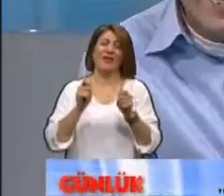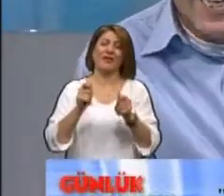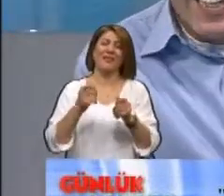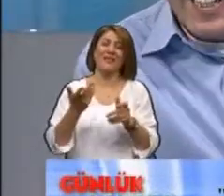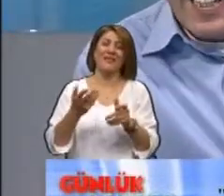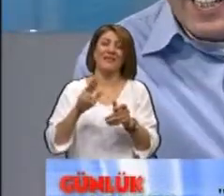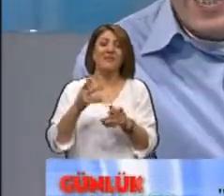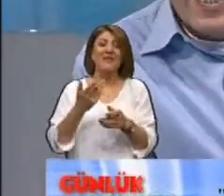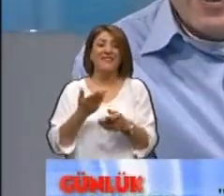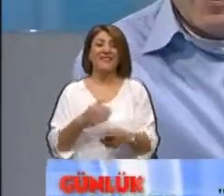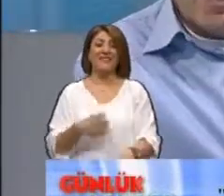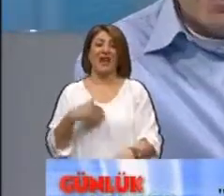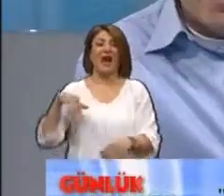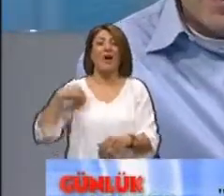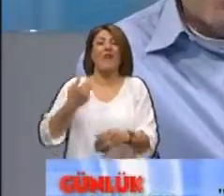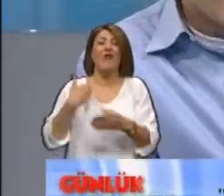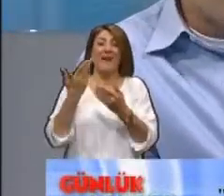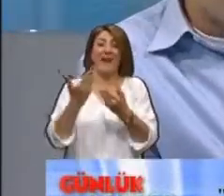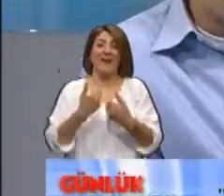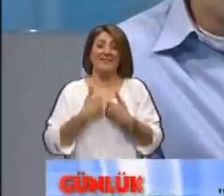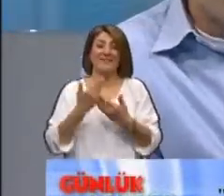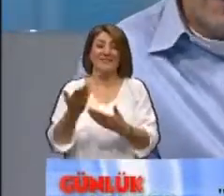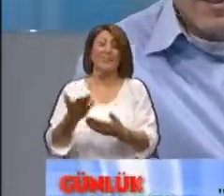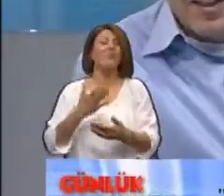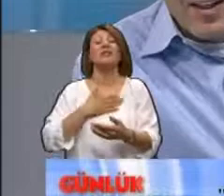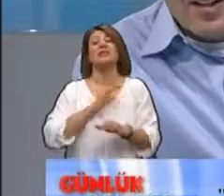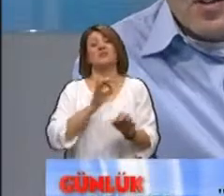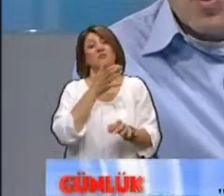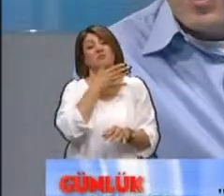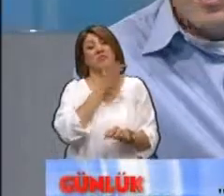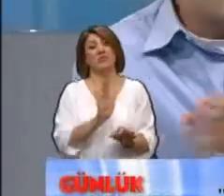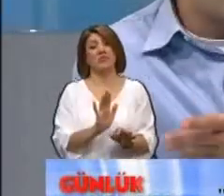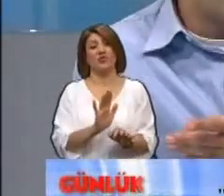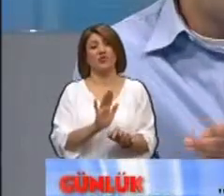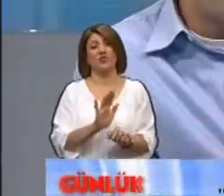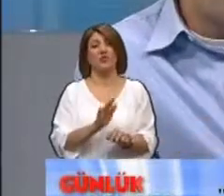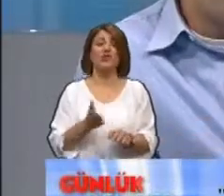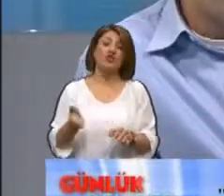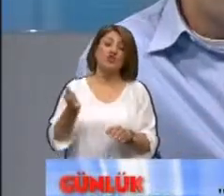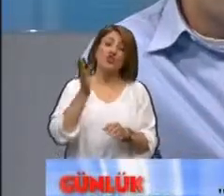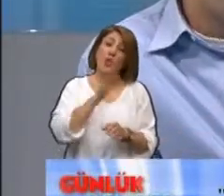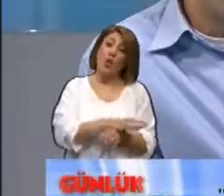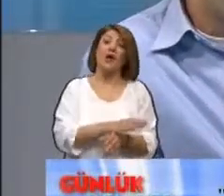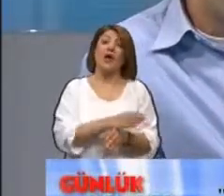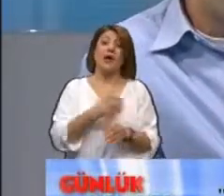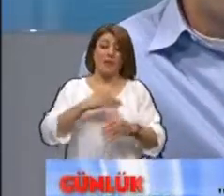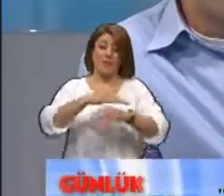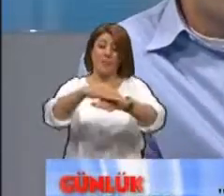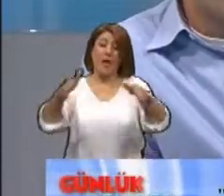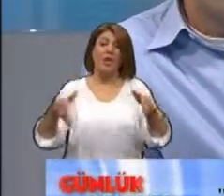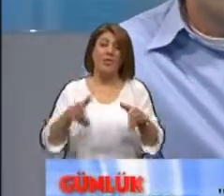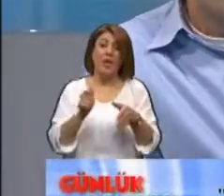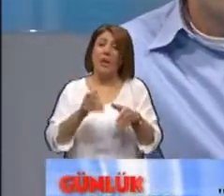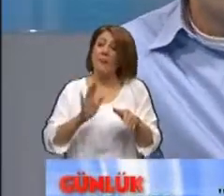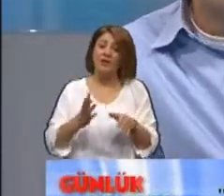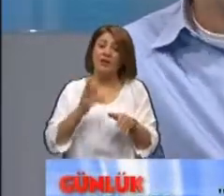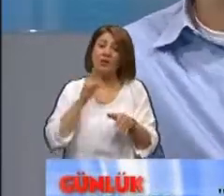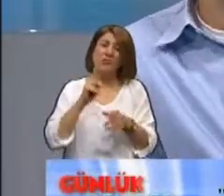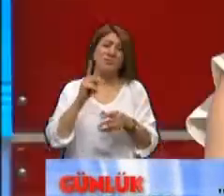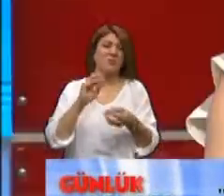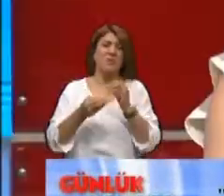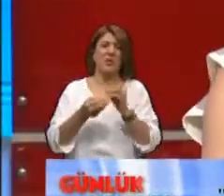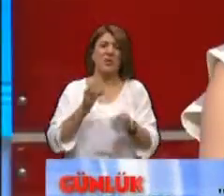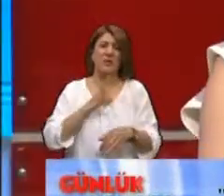gibi. Ya şey ben de bilmiyorum inan. Hani sonradan da yapmadığına göre orada demek ki bir sıkıntı var. Yapacaktır